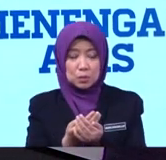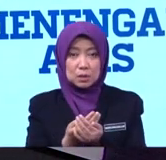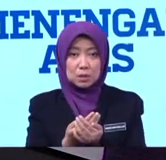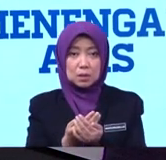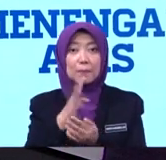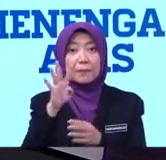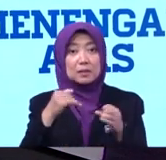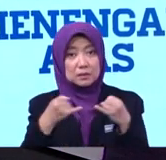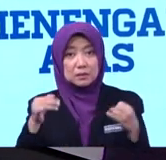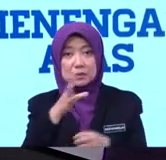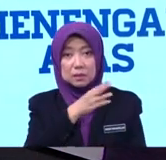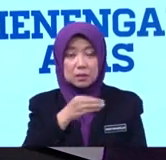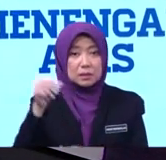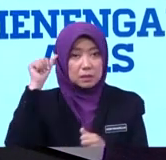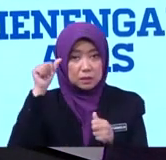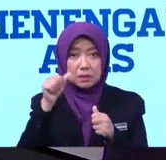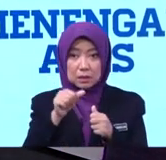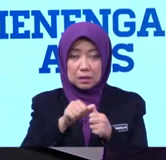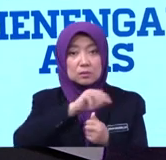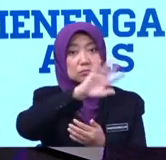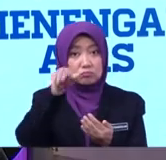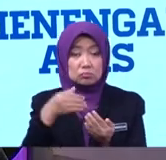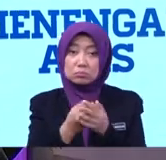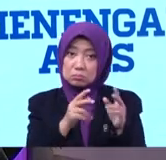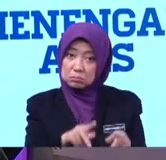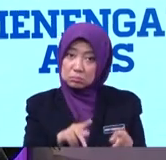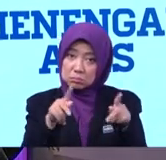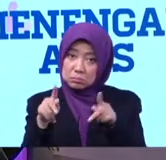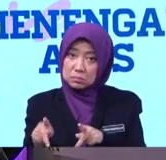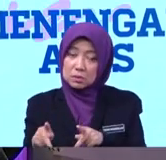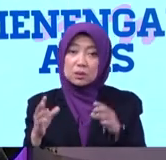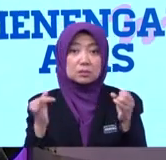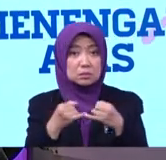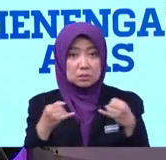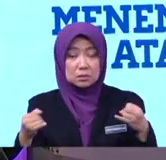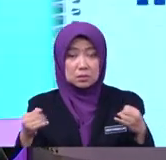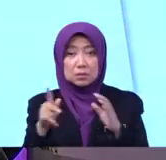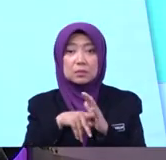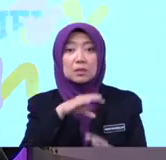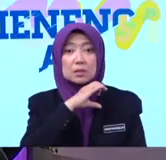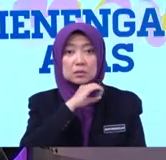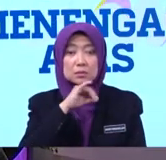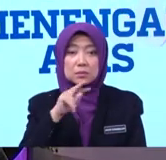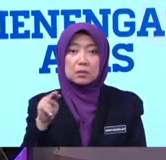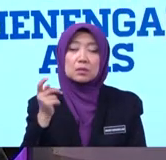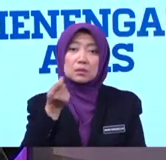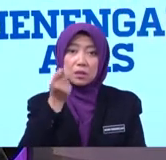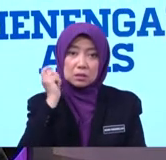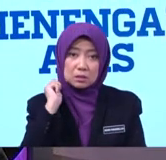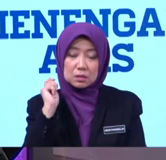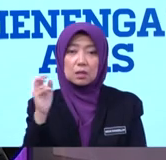jenis dan ingat Ivan dan anak-anak murid di luar sana jenis-jenis pencemaran tadi ada